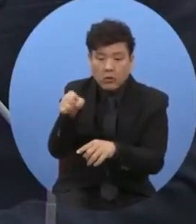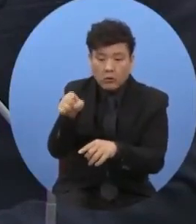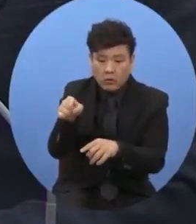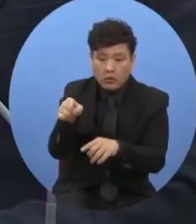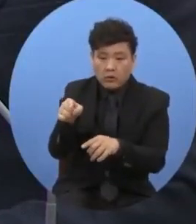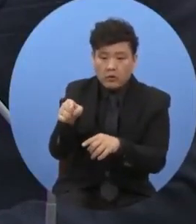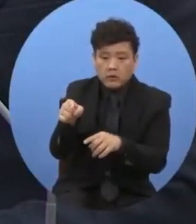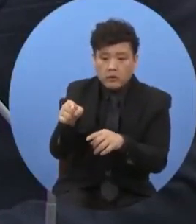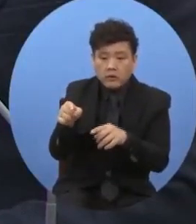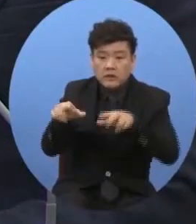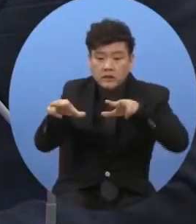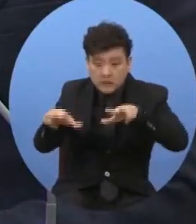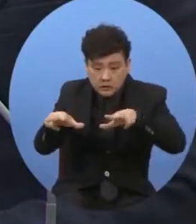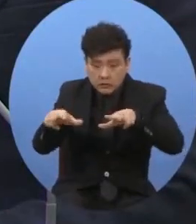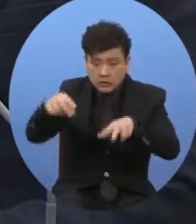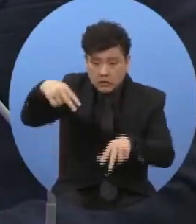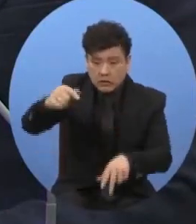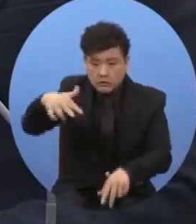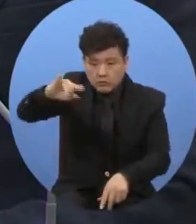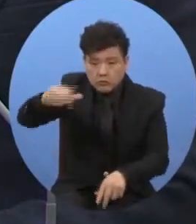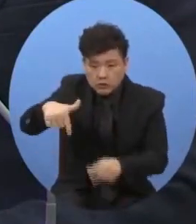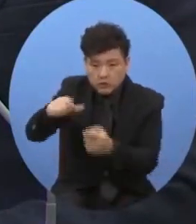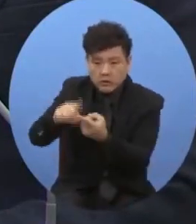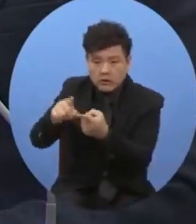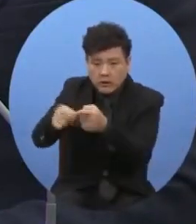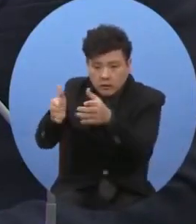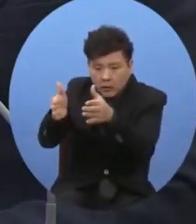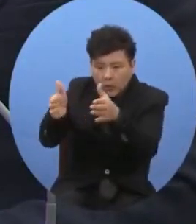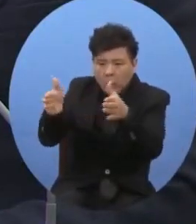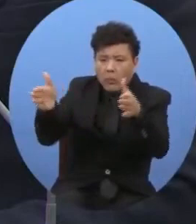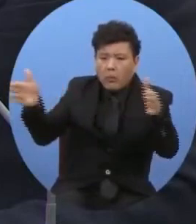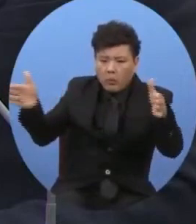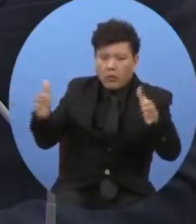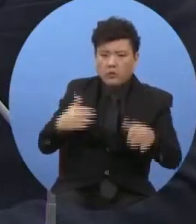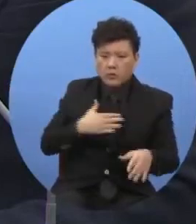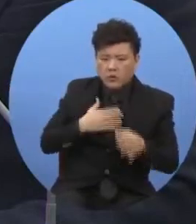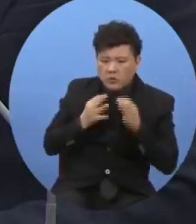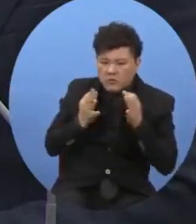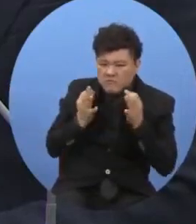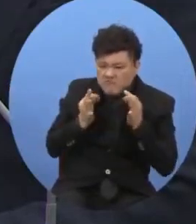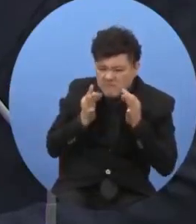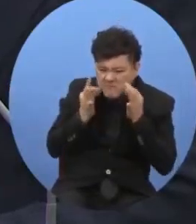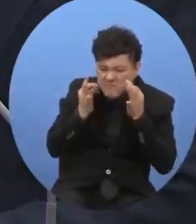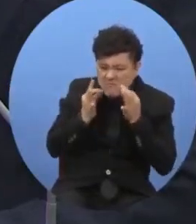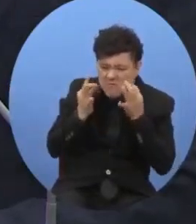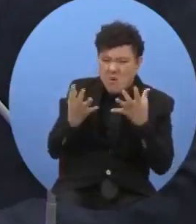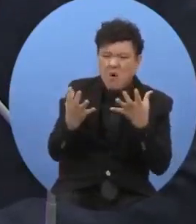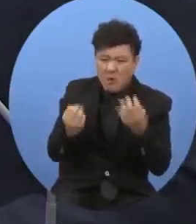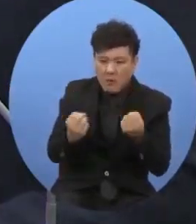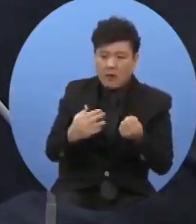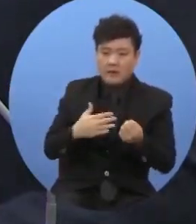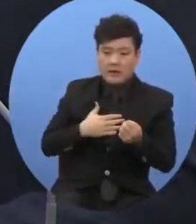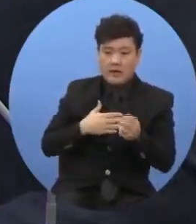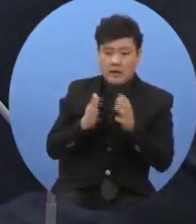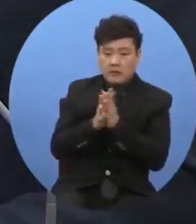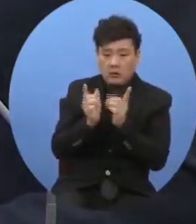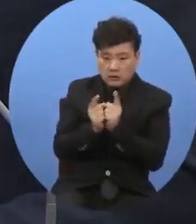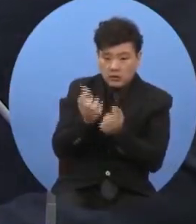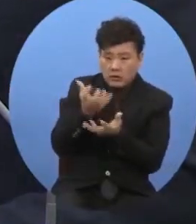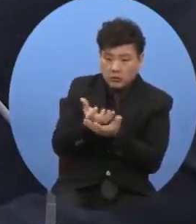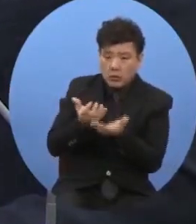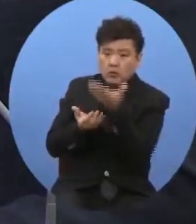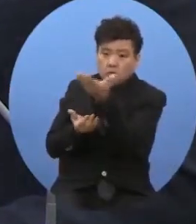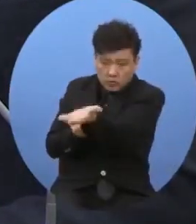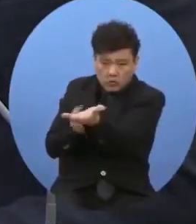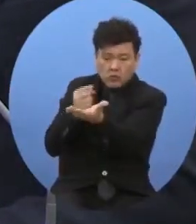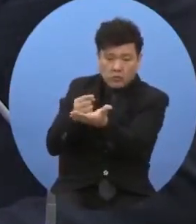인정이 됐고요. 저는 그동안 저희가 물밑에서 엄청나게 많은 노력을 했습니다. 교육감 의견서도 제출하고 관련 서류